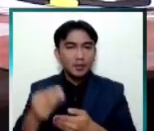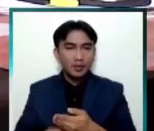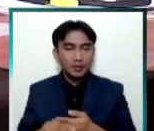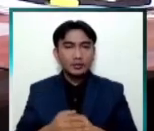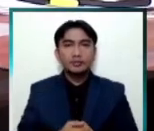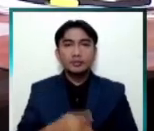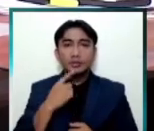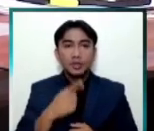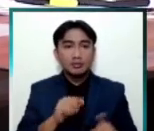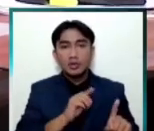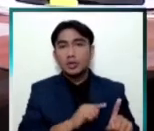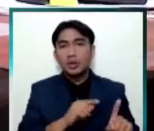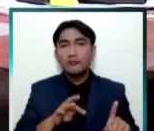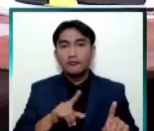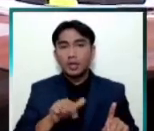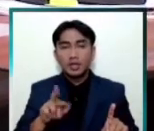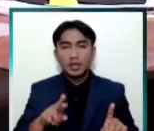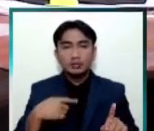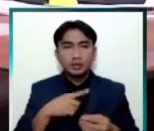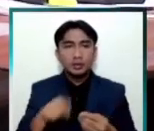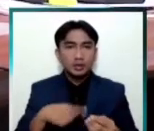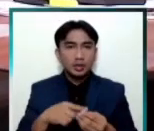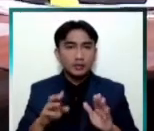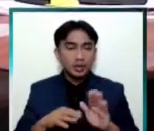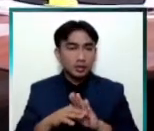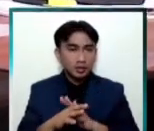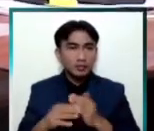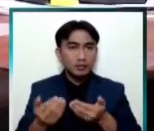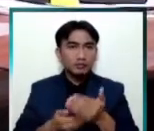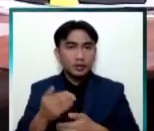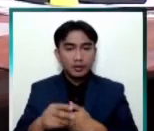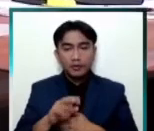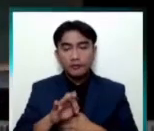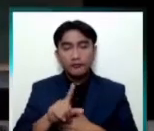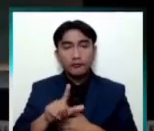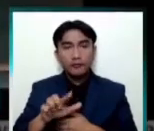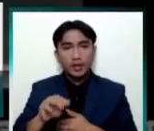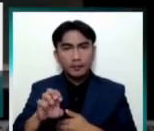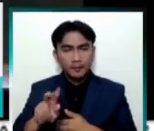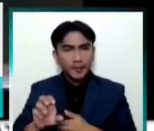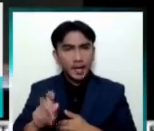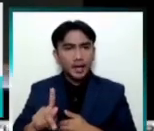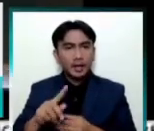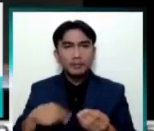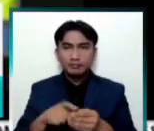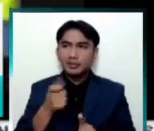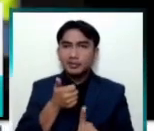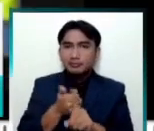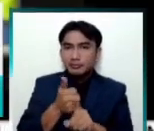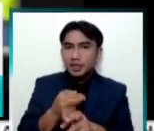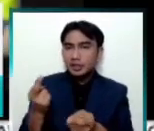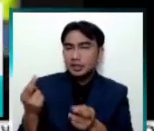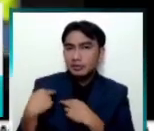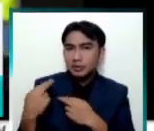Philippine Center for Post-Harvest Development and Mechanization o PhilMEC ang dapat manguna rito. I-suspend mo tong kumikomite na